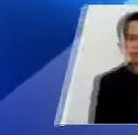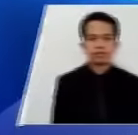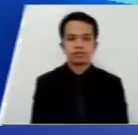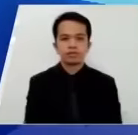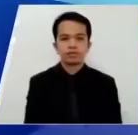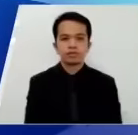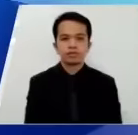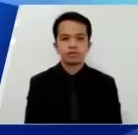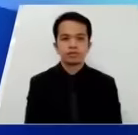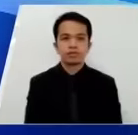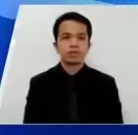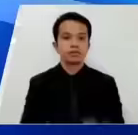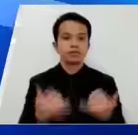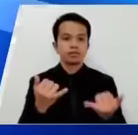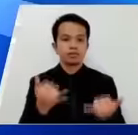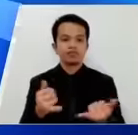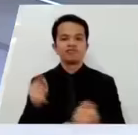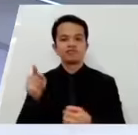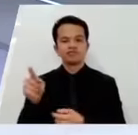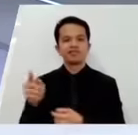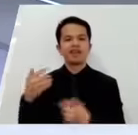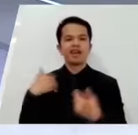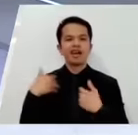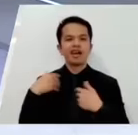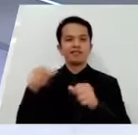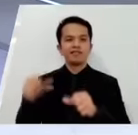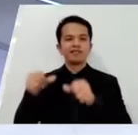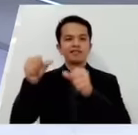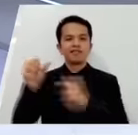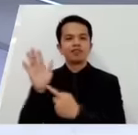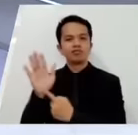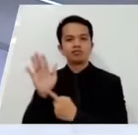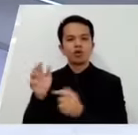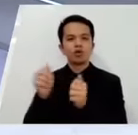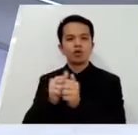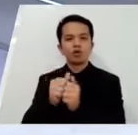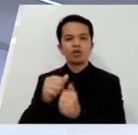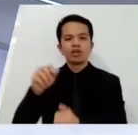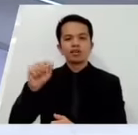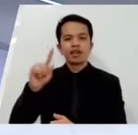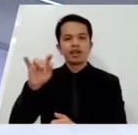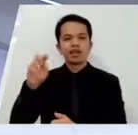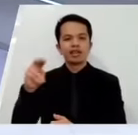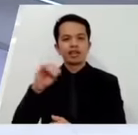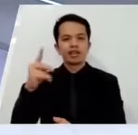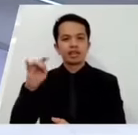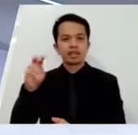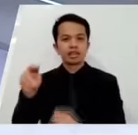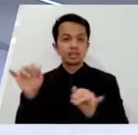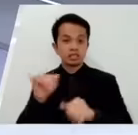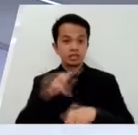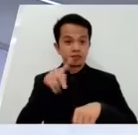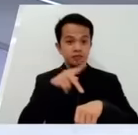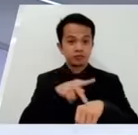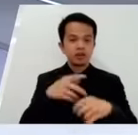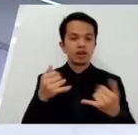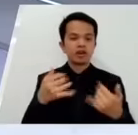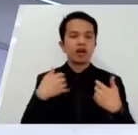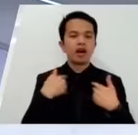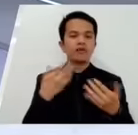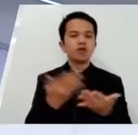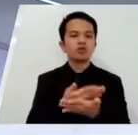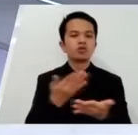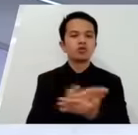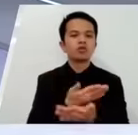Present muli si Alden Richards sa isang party ni Catherine Bernardo. Nasa Pilipinas naman ang Mamamoo member na si